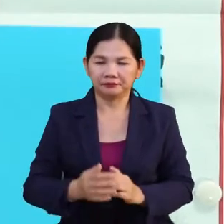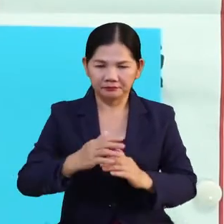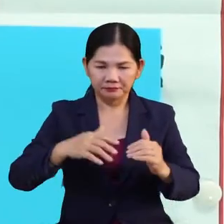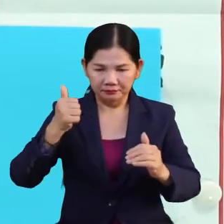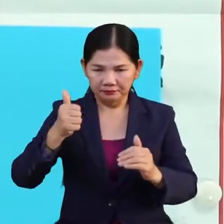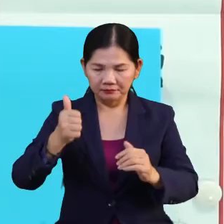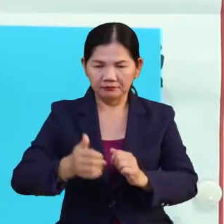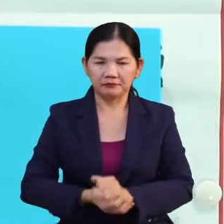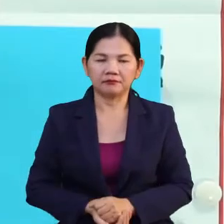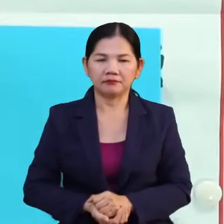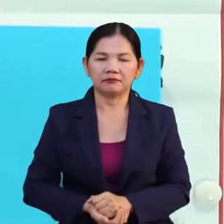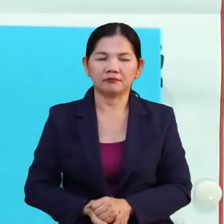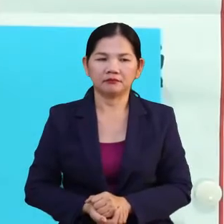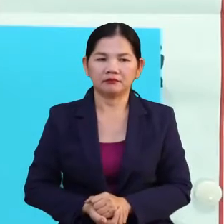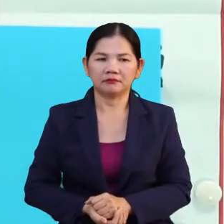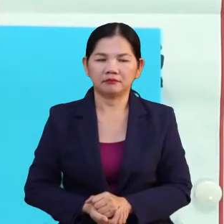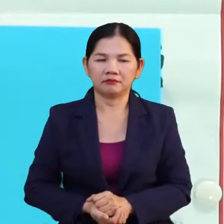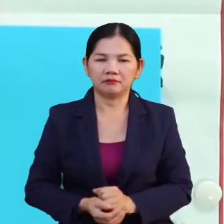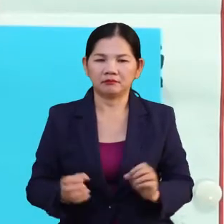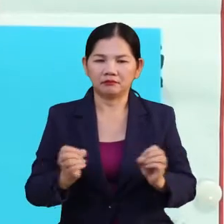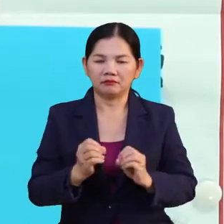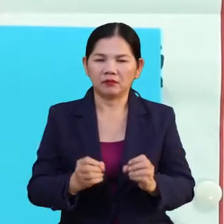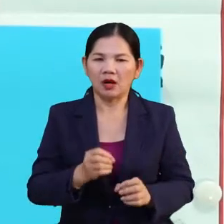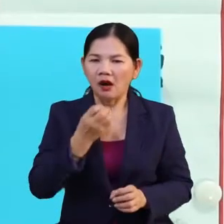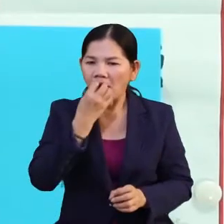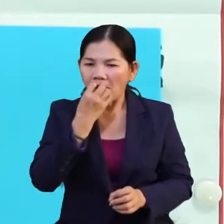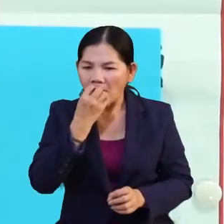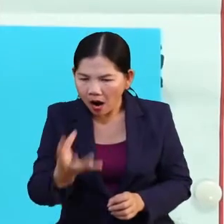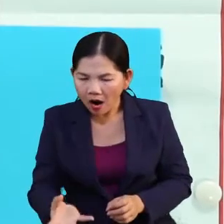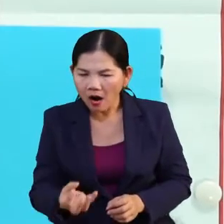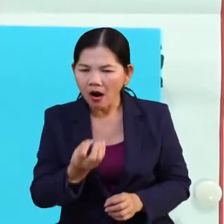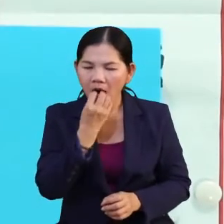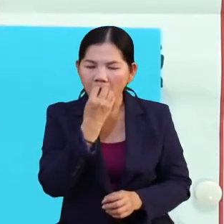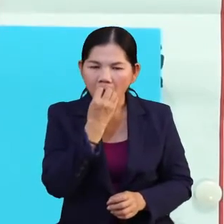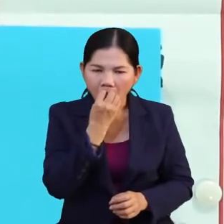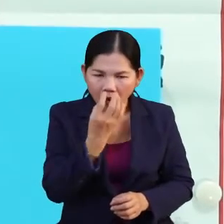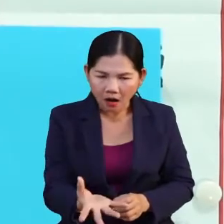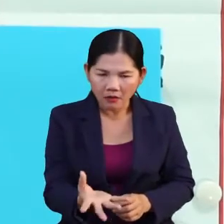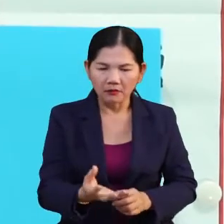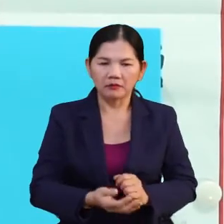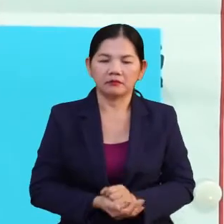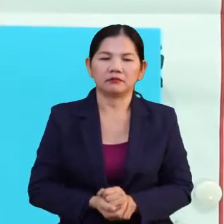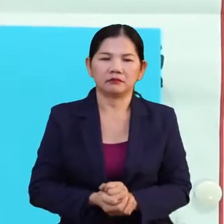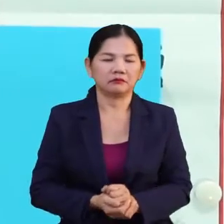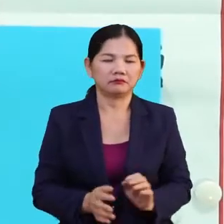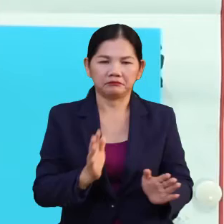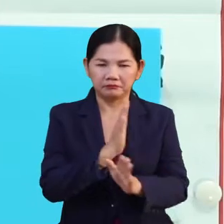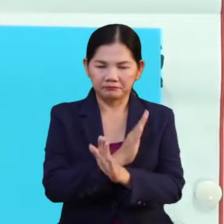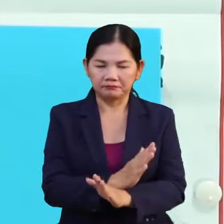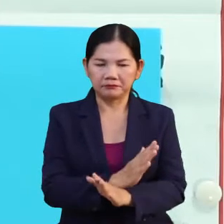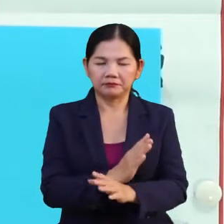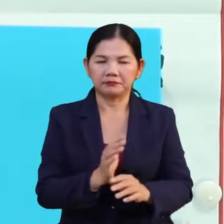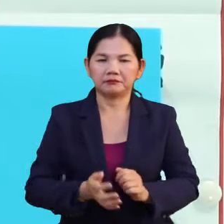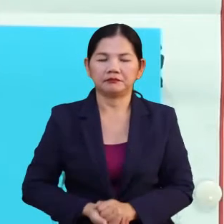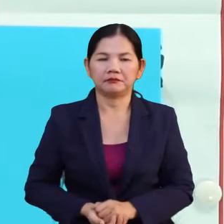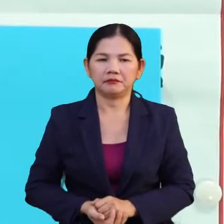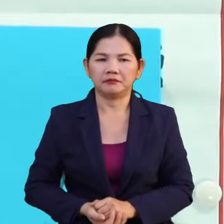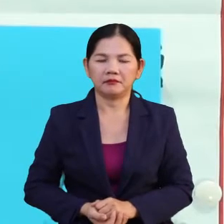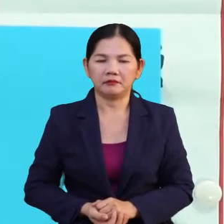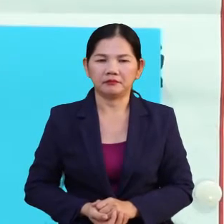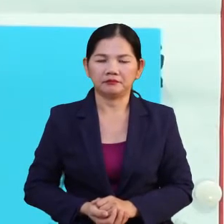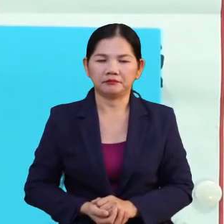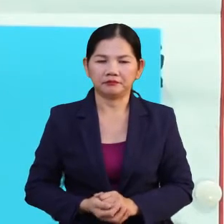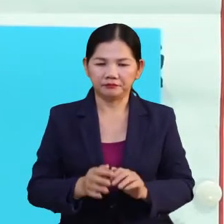នោះតោះមួយទៀតមិនខាក់ស្ដោះចាចំណុចនេះគឺមិនខាក់ស្ដោះទេចា